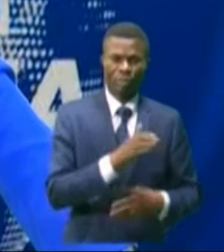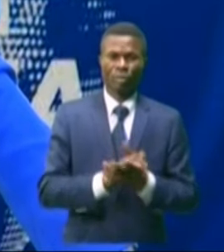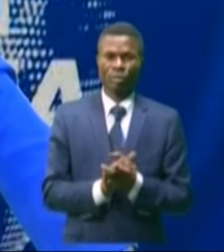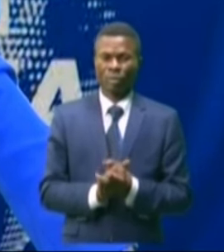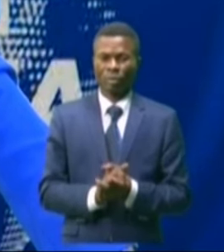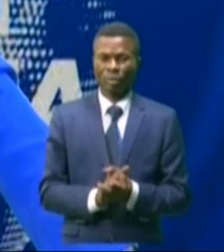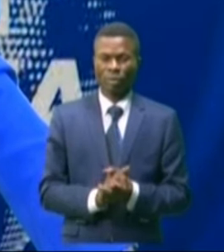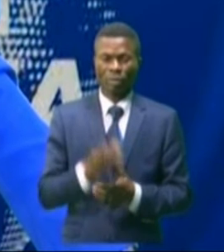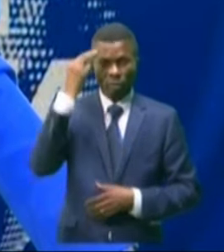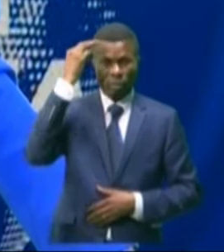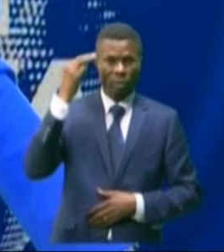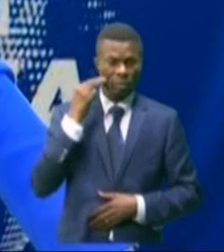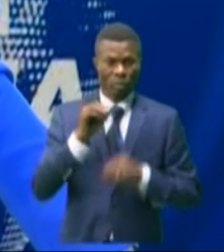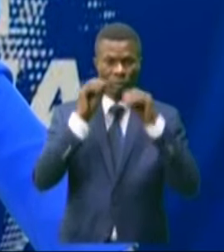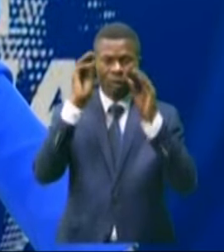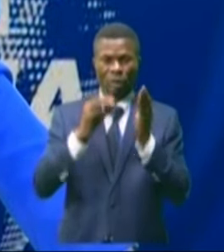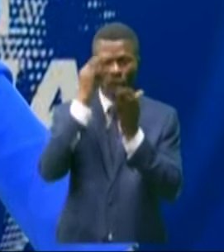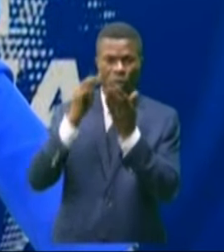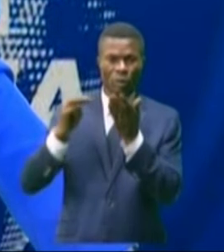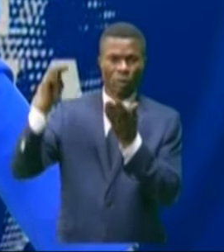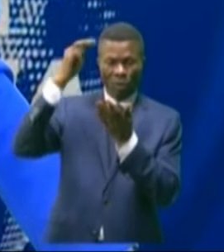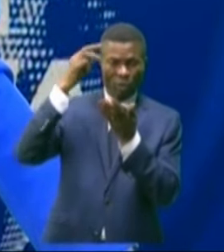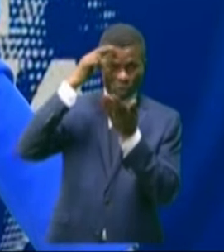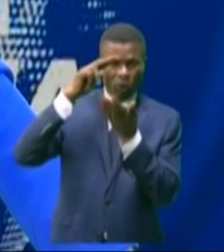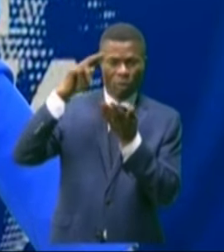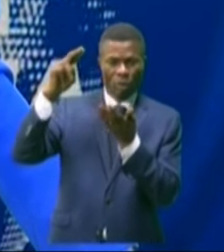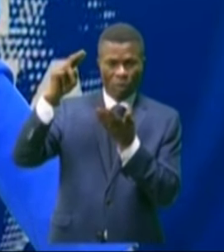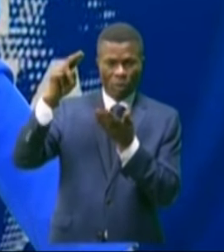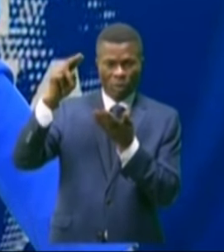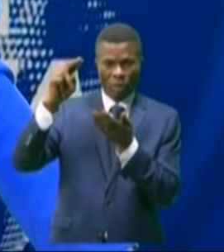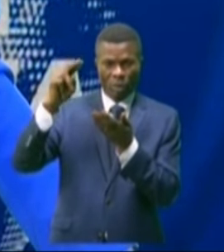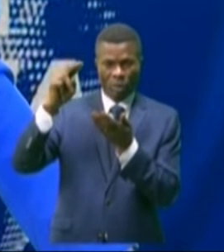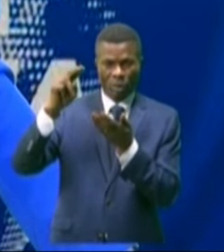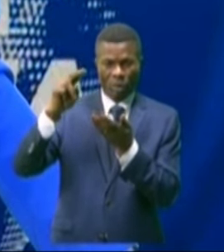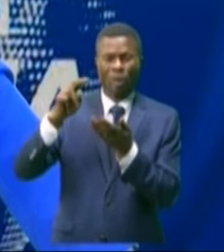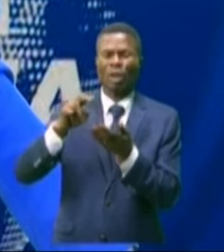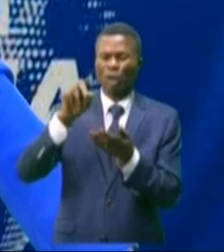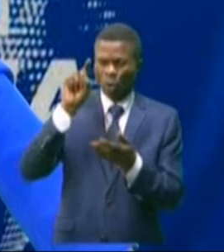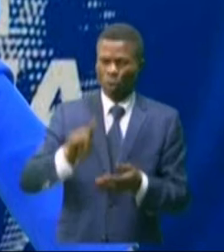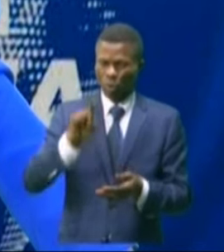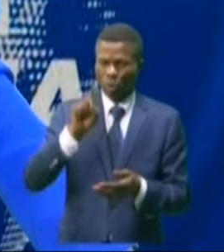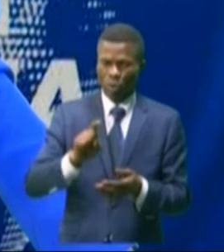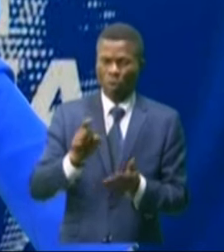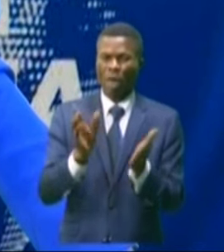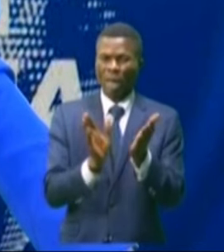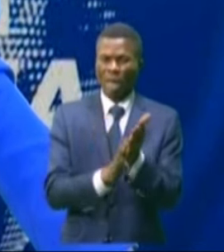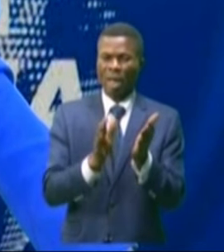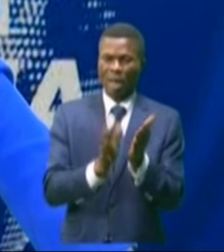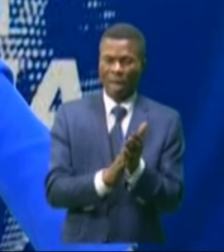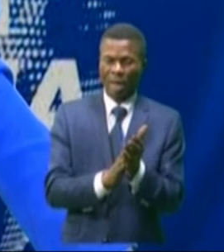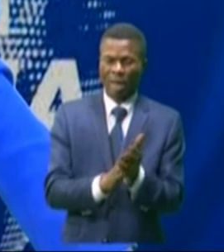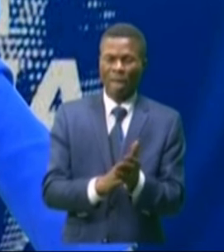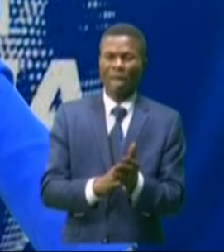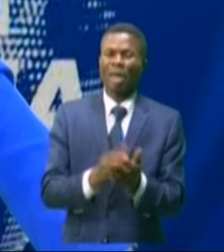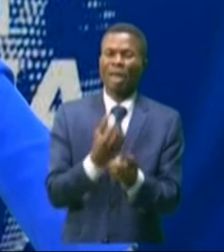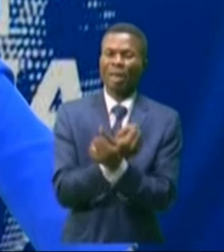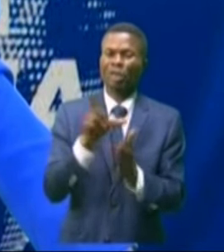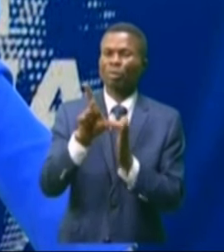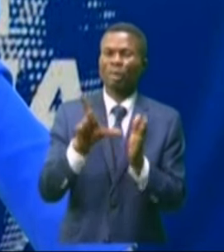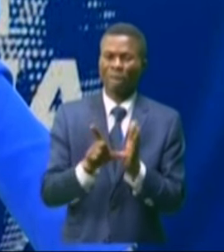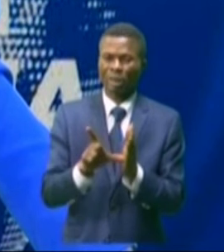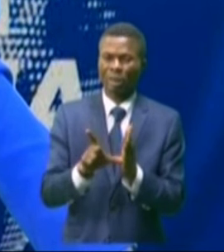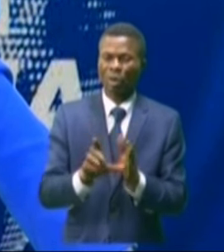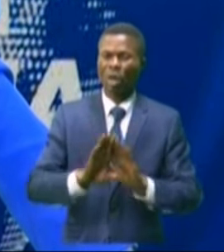Et puis, la ministre de l'Enseignement supérieur et universitaire va être exigeante aux établissements qui ne répondent pas aux conditions